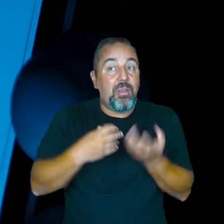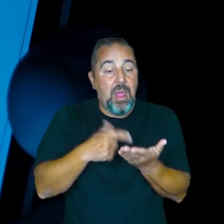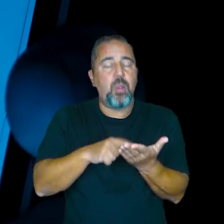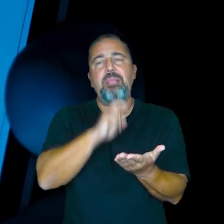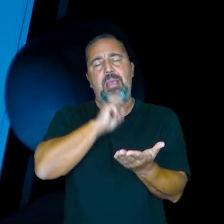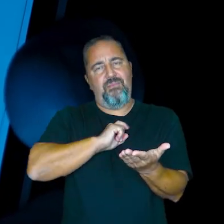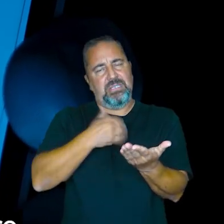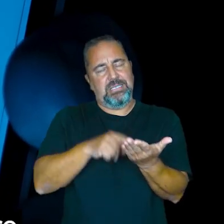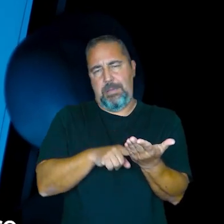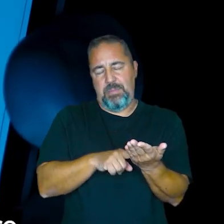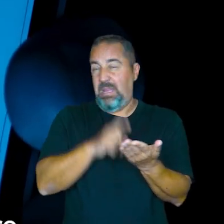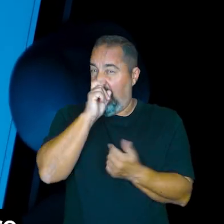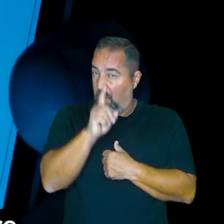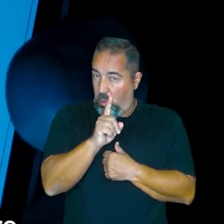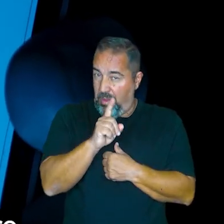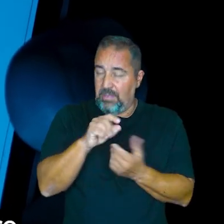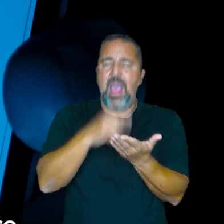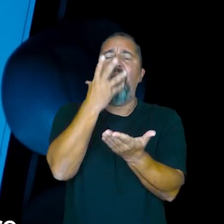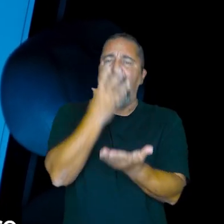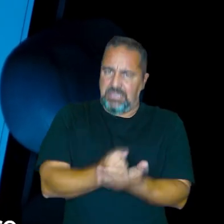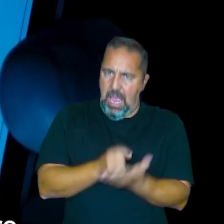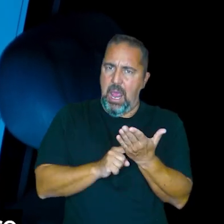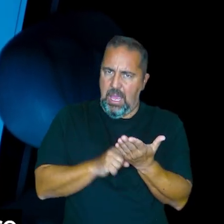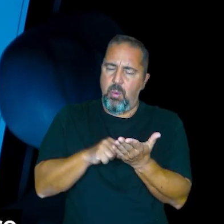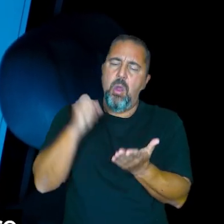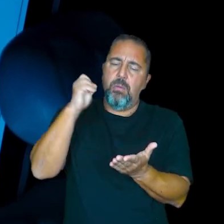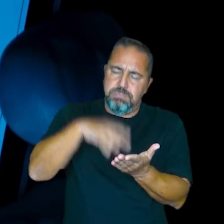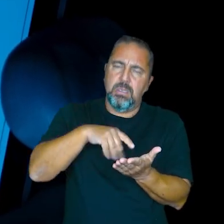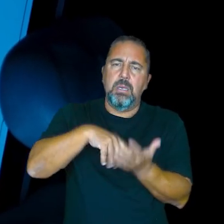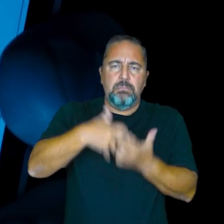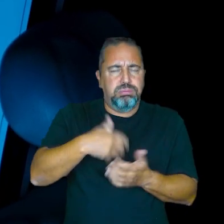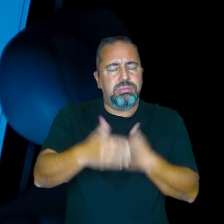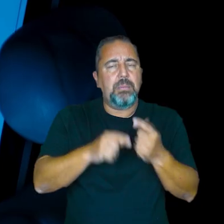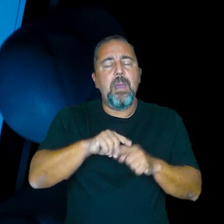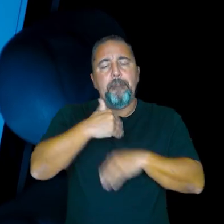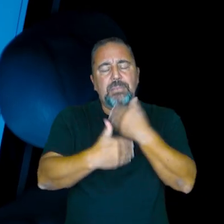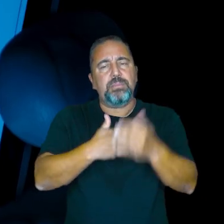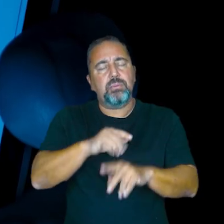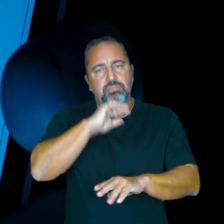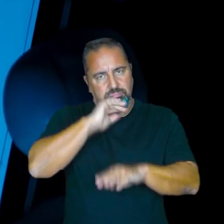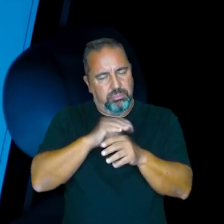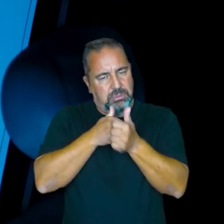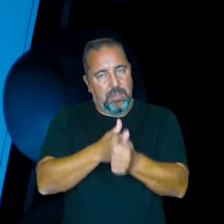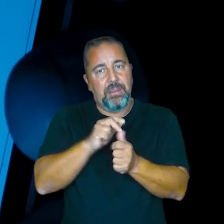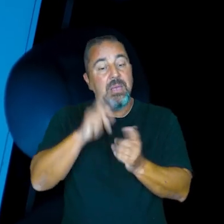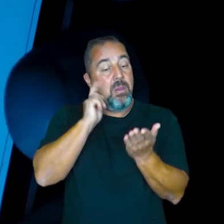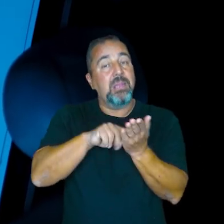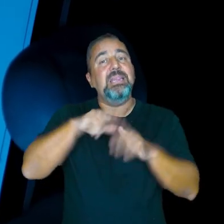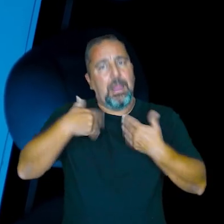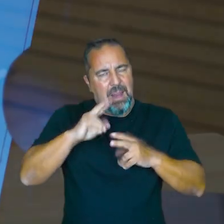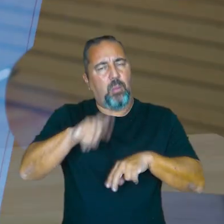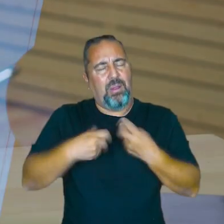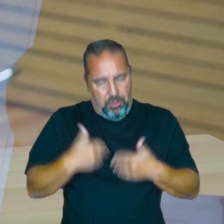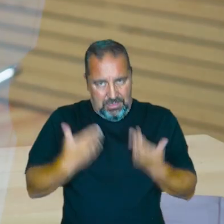guztietan abisatuko dizute. Gogoratu, deskargatzea eta instalatzea, zure gailua ere eguneratuta edukitzeko ematen